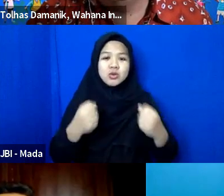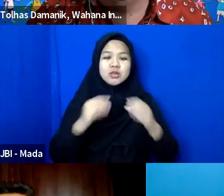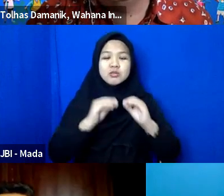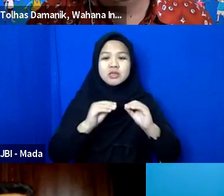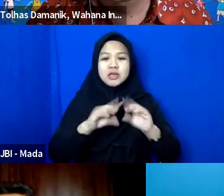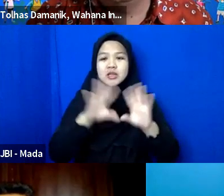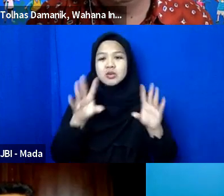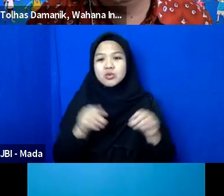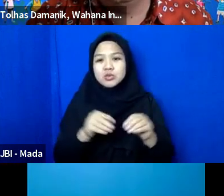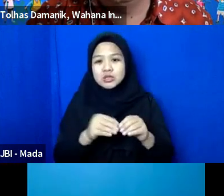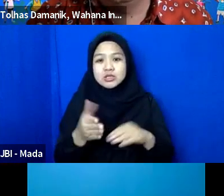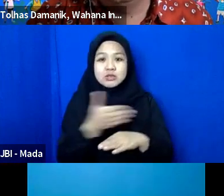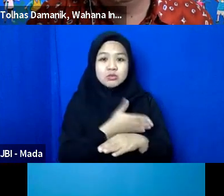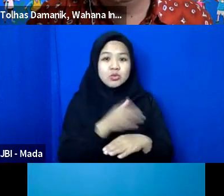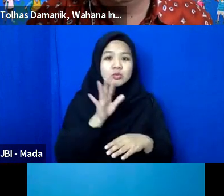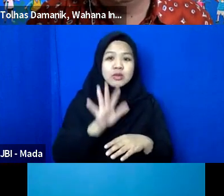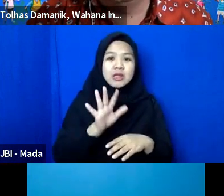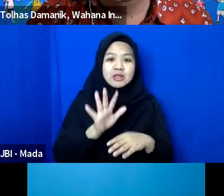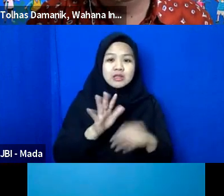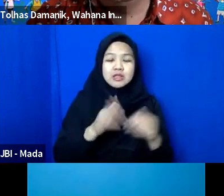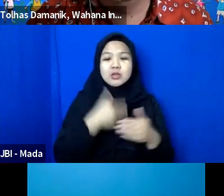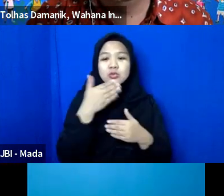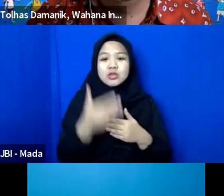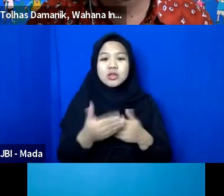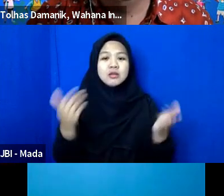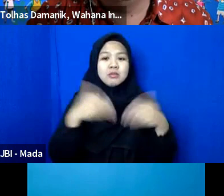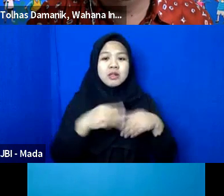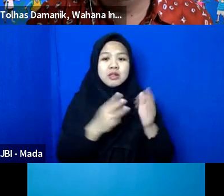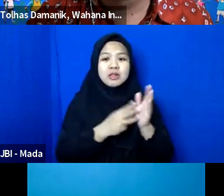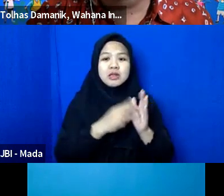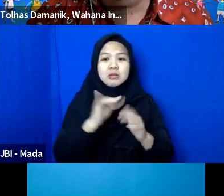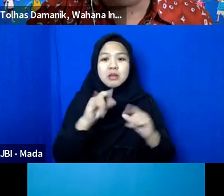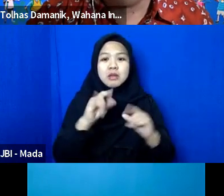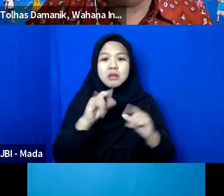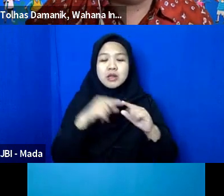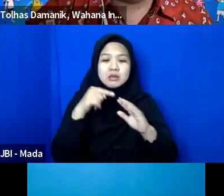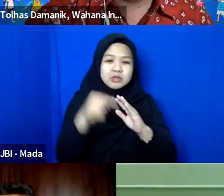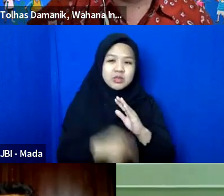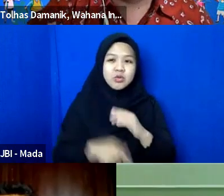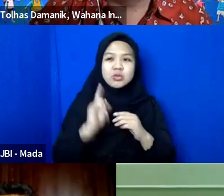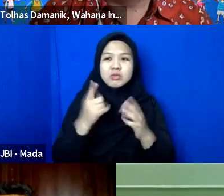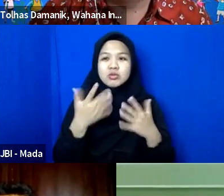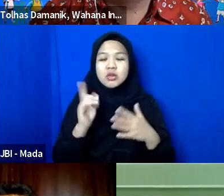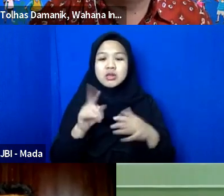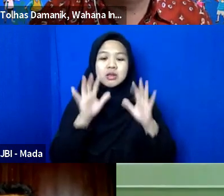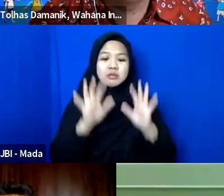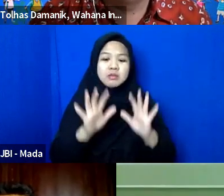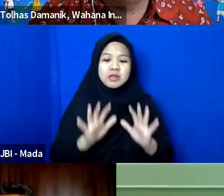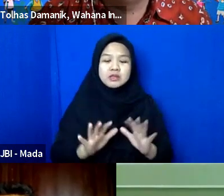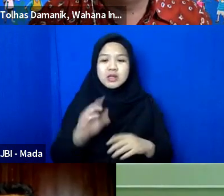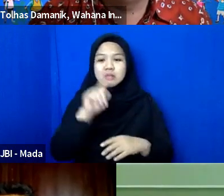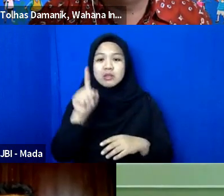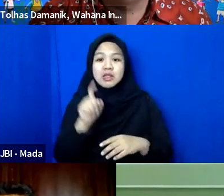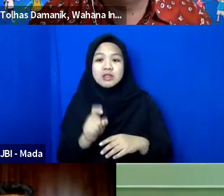inklusi sebelum nanti kemudian Kebak milang untuk lebih jauh karena sudah ada banyak juga kayaknya